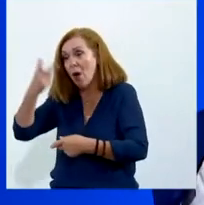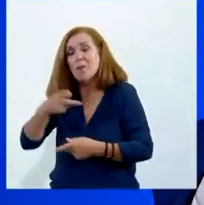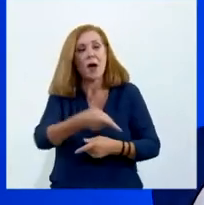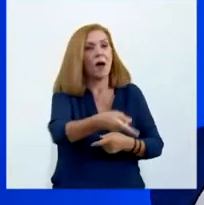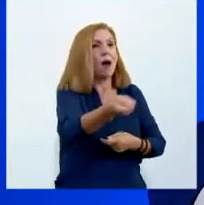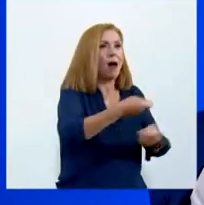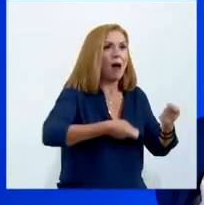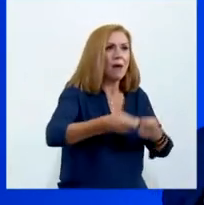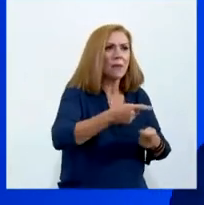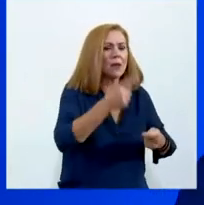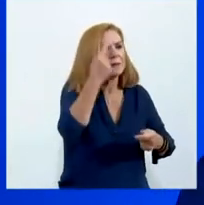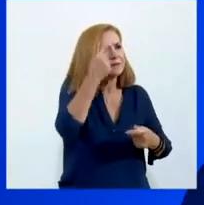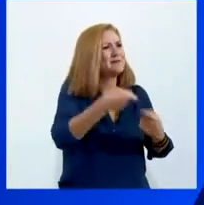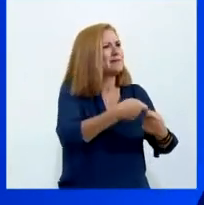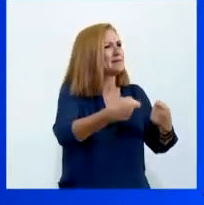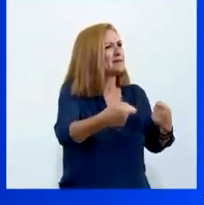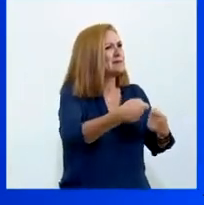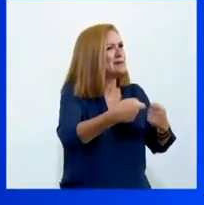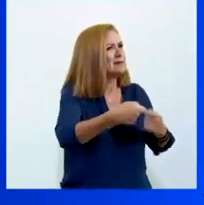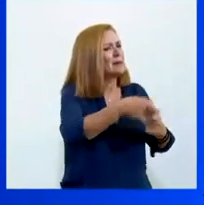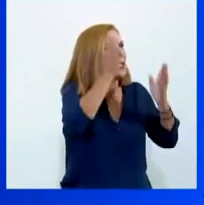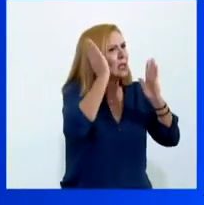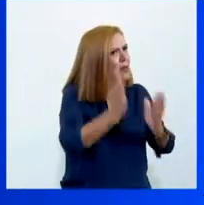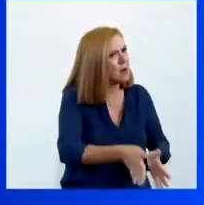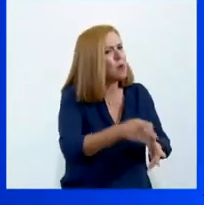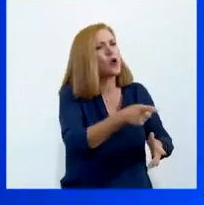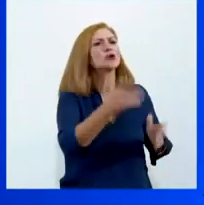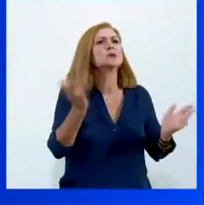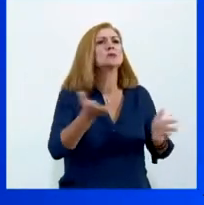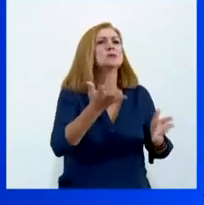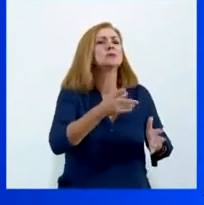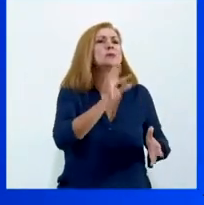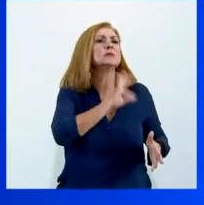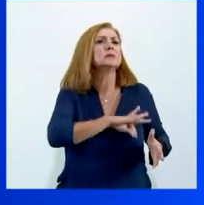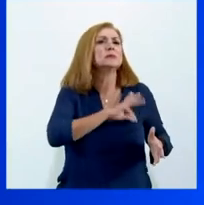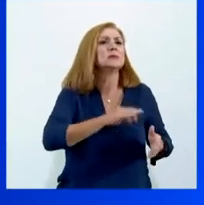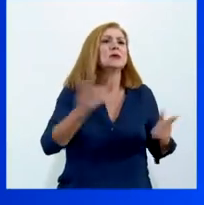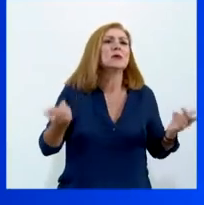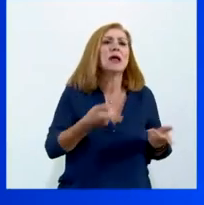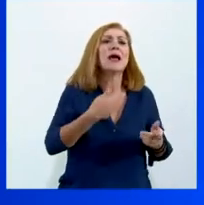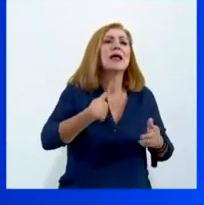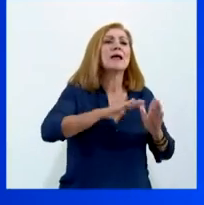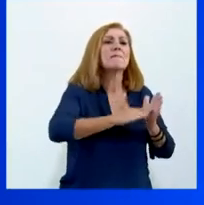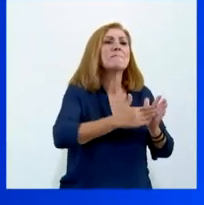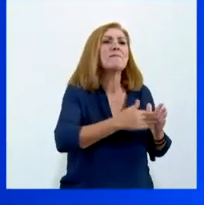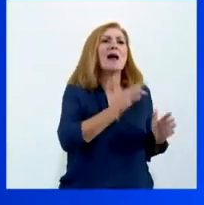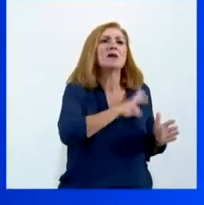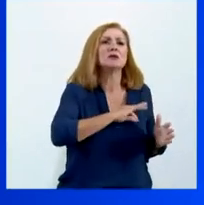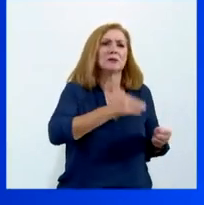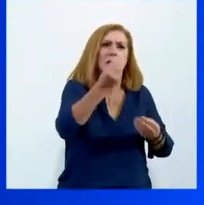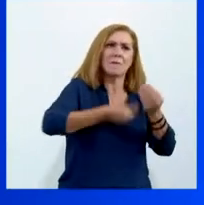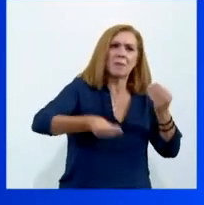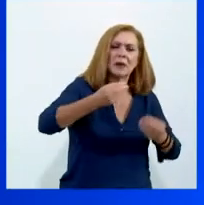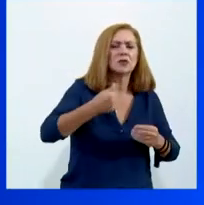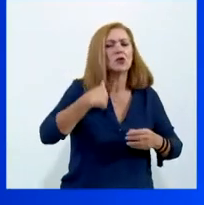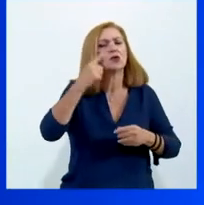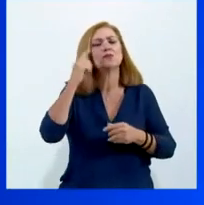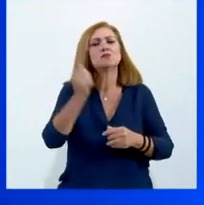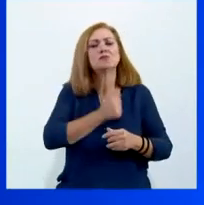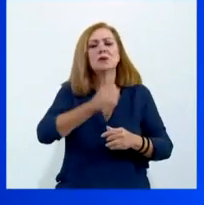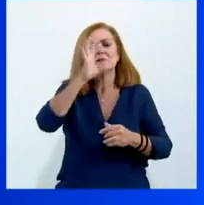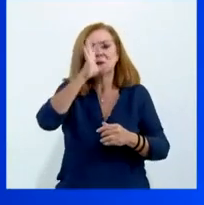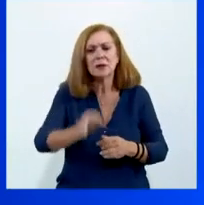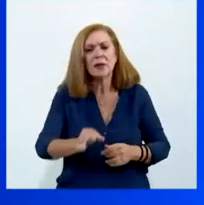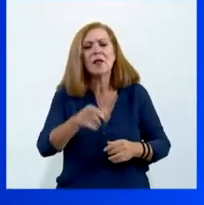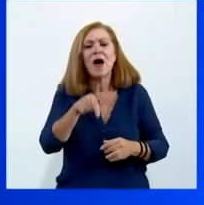απαραίτητη ευελιξία για να μπορούν ακριβώς να αξιοποιήσουν καλύτερα το εργατικό τους δυναμικό. Και πιστεύω πραγματικά